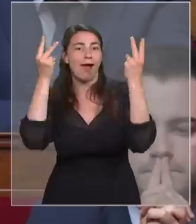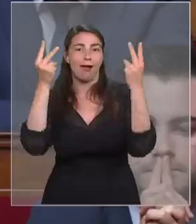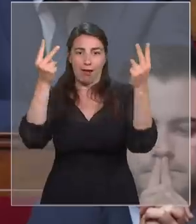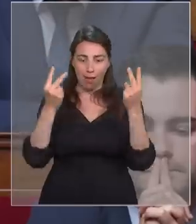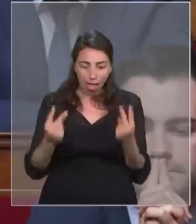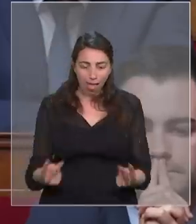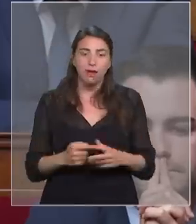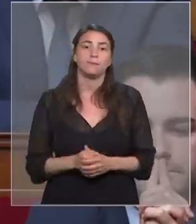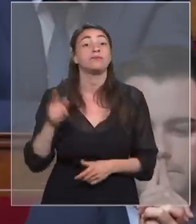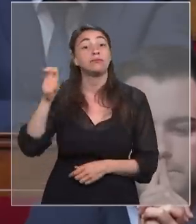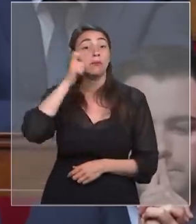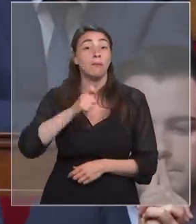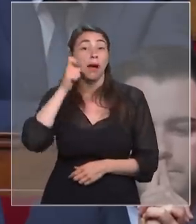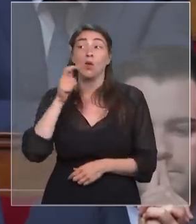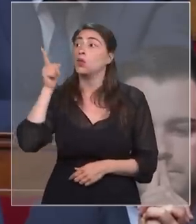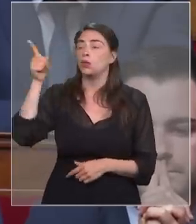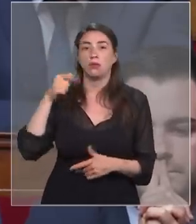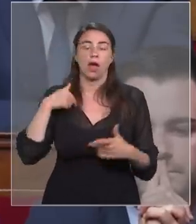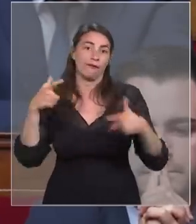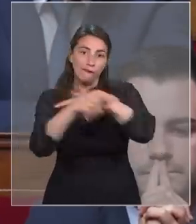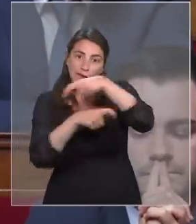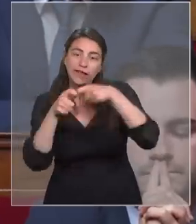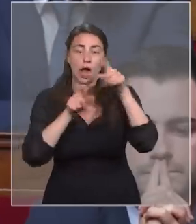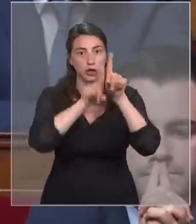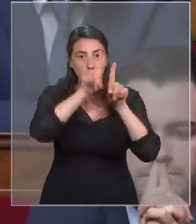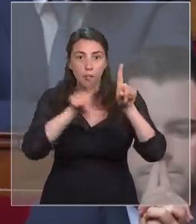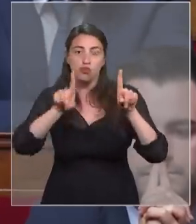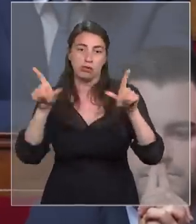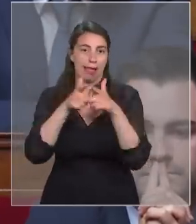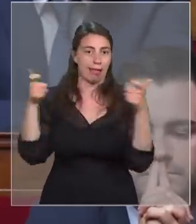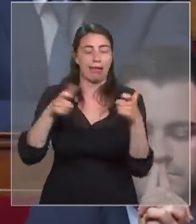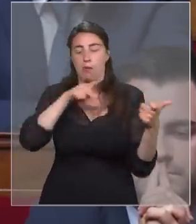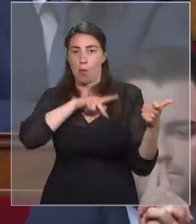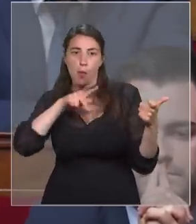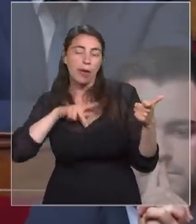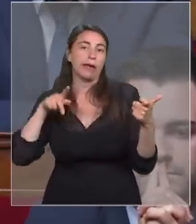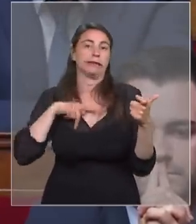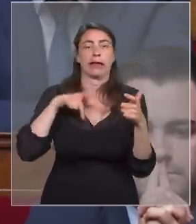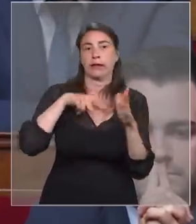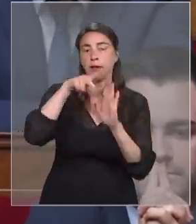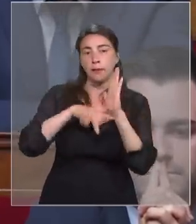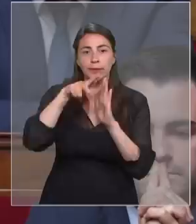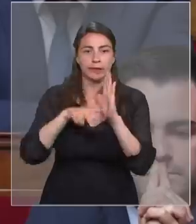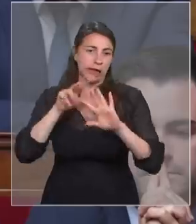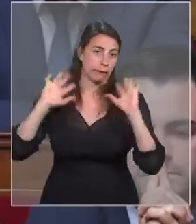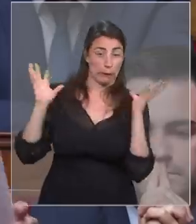lui qui ne jure que par la finance, la bourse et n'a de cesse d'attaquer la propriété immobilière, enracinée et portée par une économie réelle,